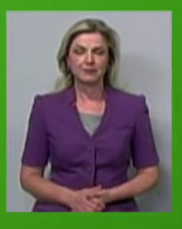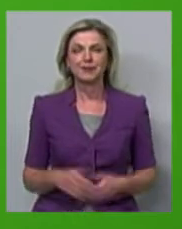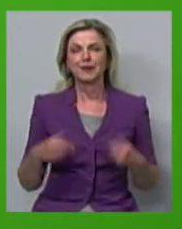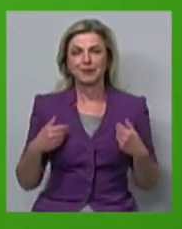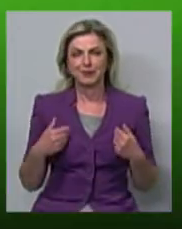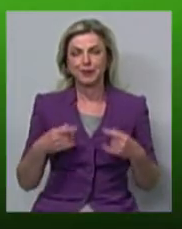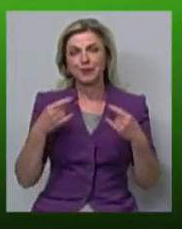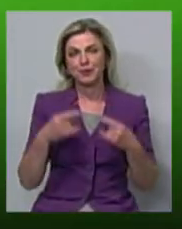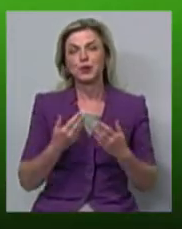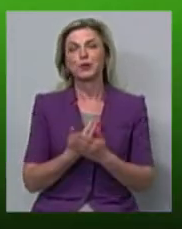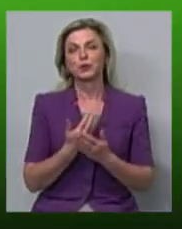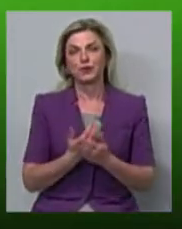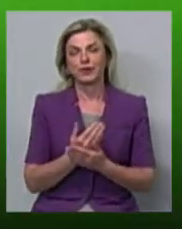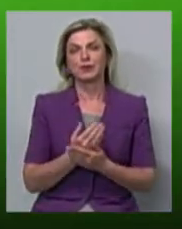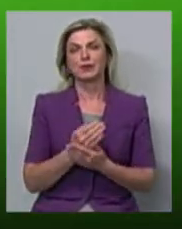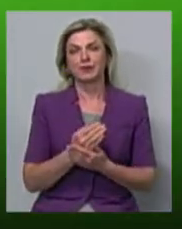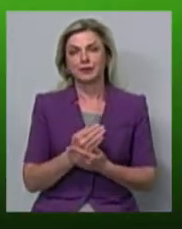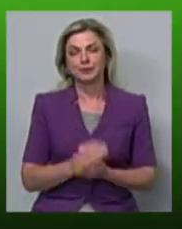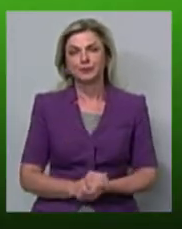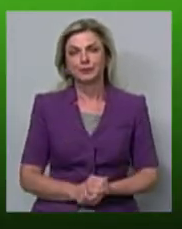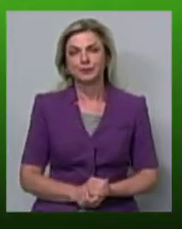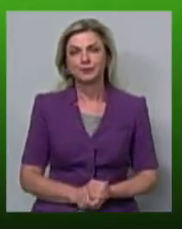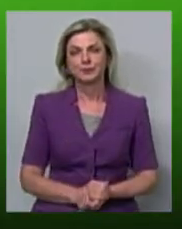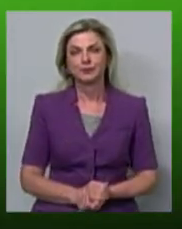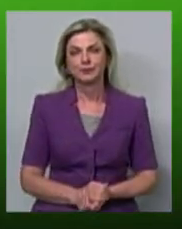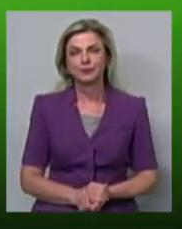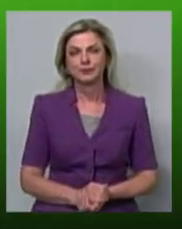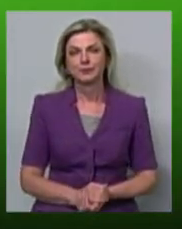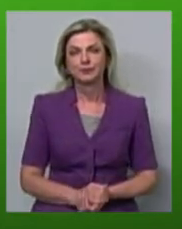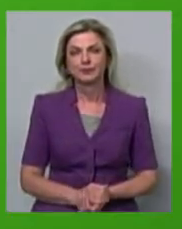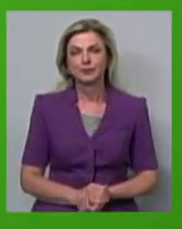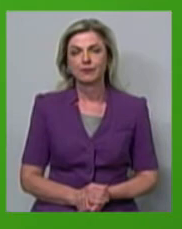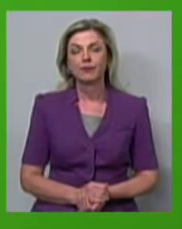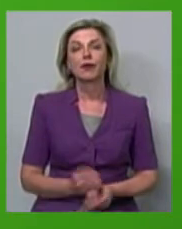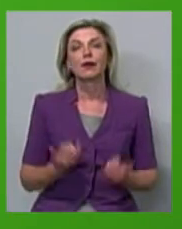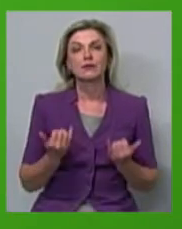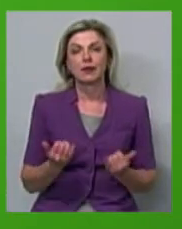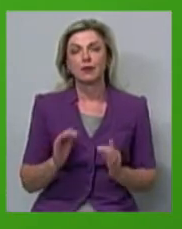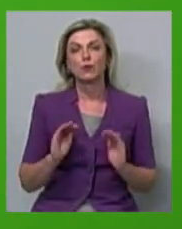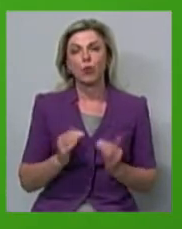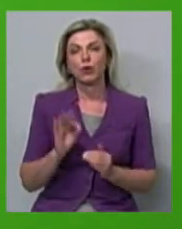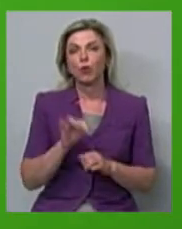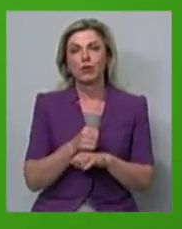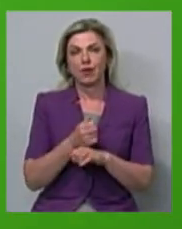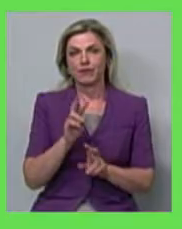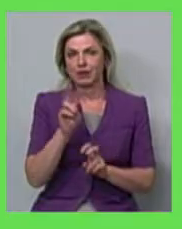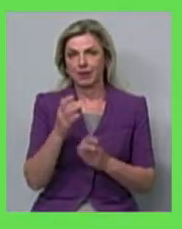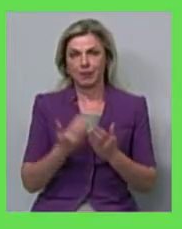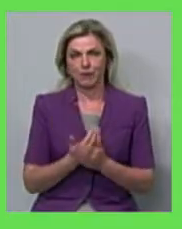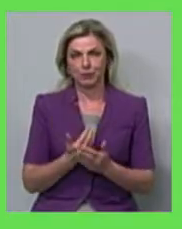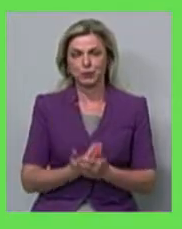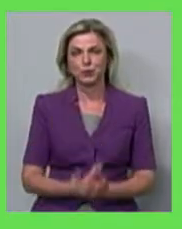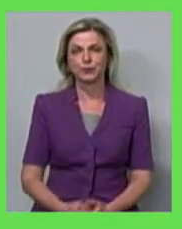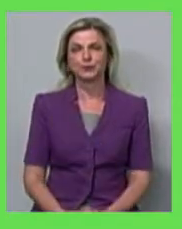Вітаю! В ефірі новини на Суспільному Миколаїв. У студії Володимир Степанов. Зараз коротко про головні теми випуску.